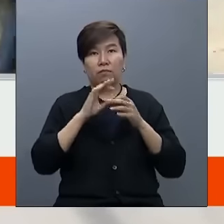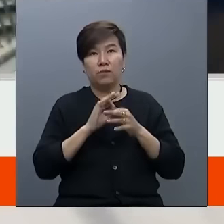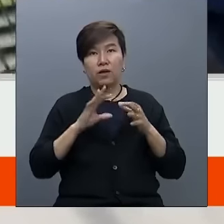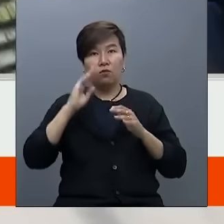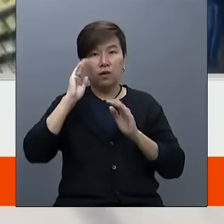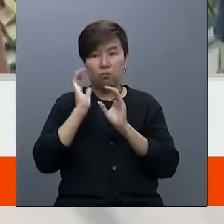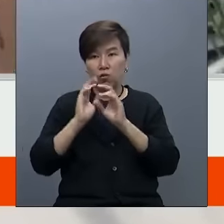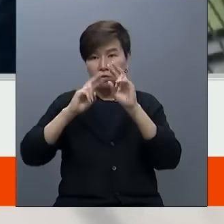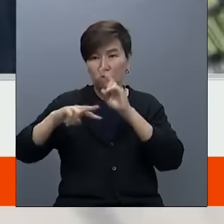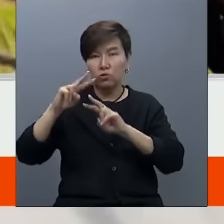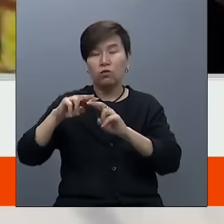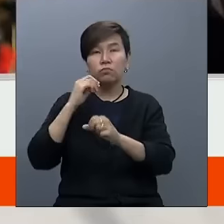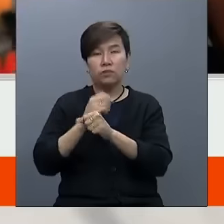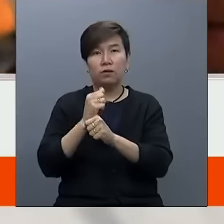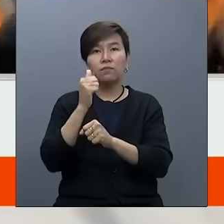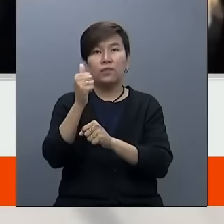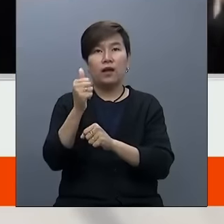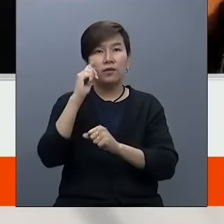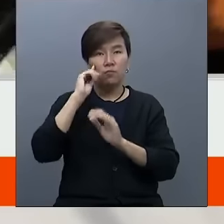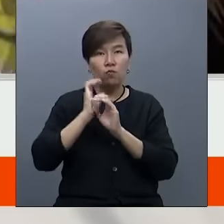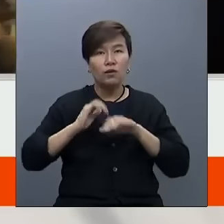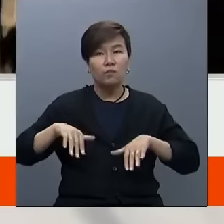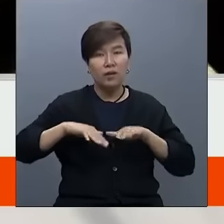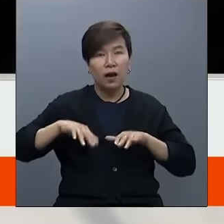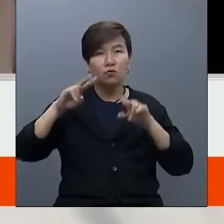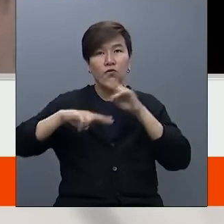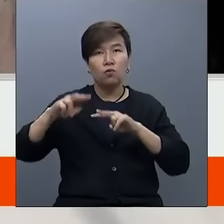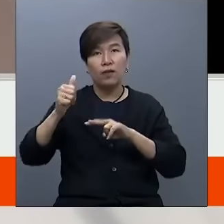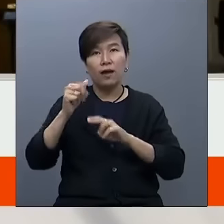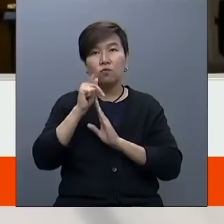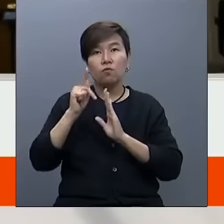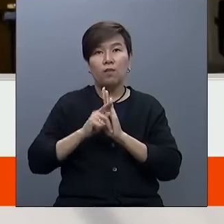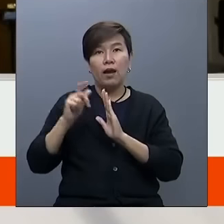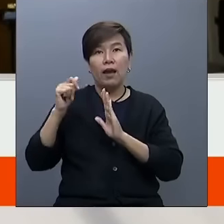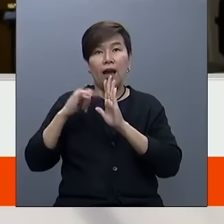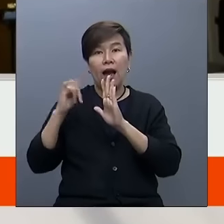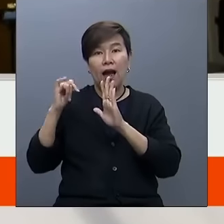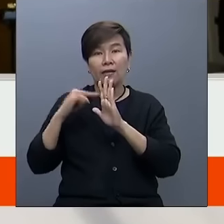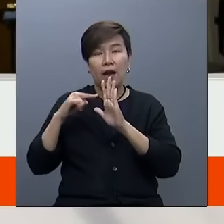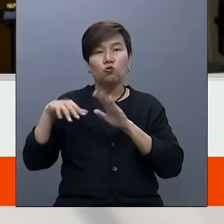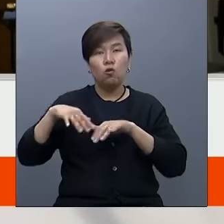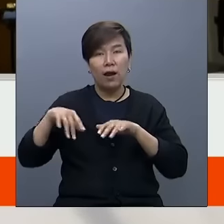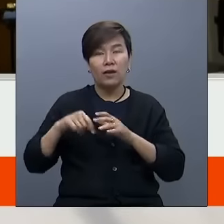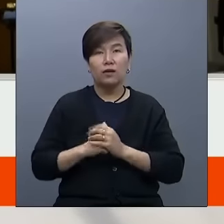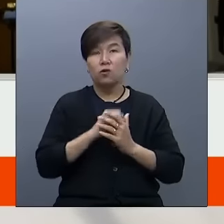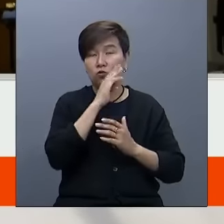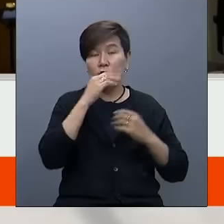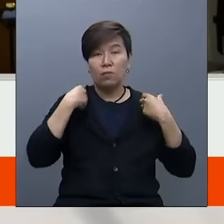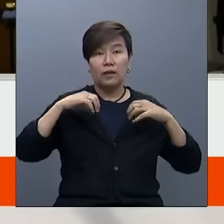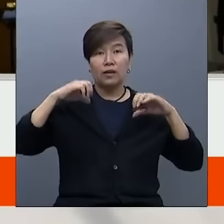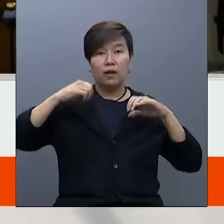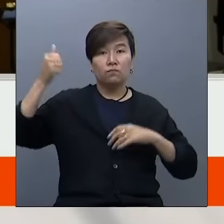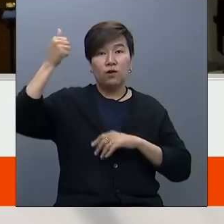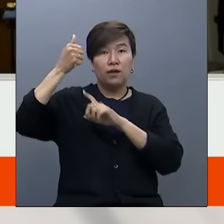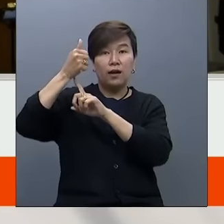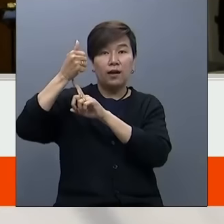นได้นะครับตำรวจธรรมดาก็สอบสวนได้เพราะเป็นคดีอาญาทั่วไปเห็นไหมฮ ะ หรือว่าถ้าเป็นข้าราชการชั้นผู้ใหญ่ไป